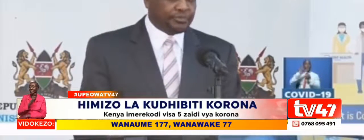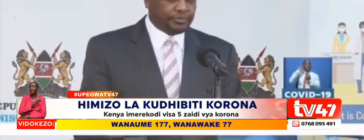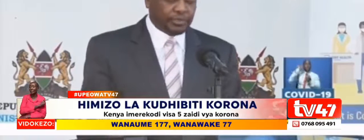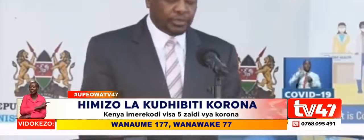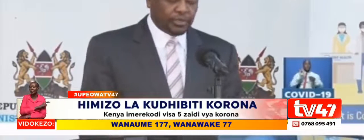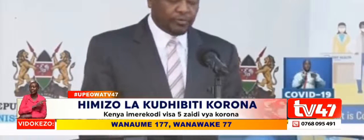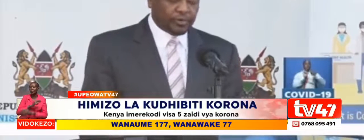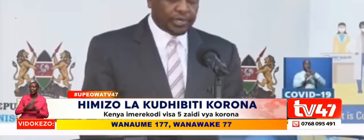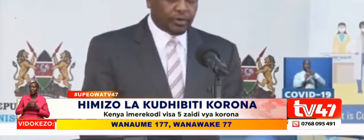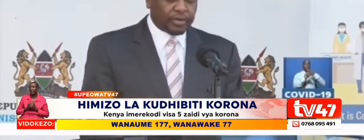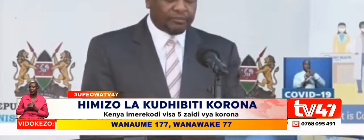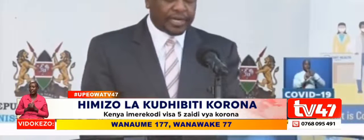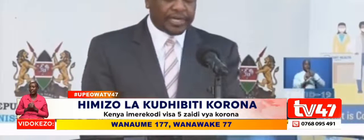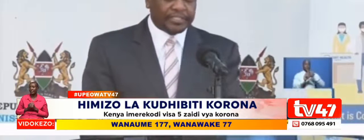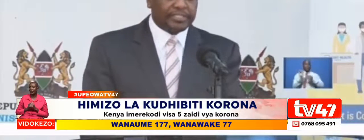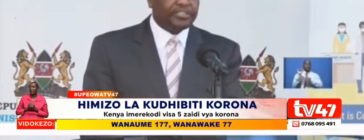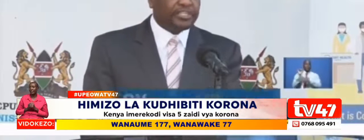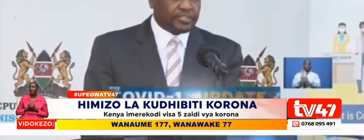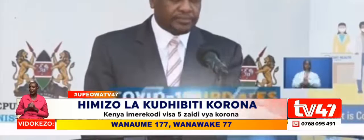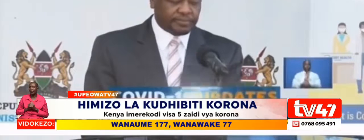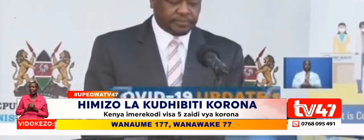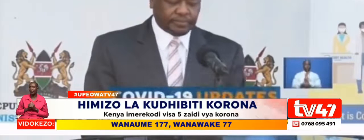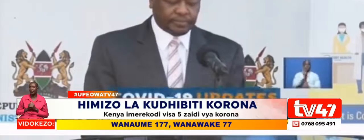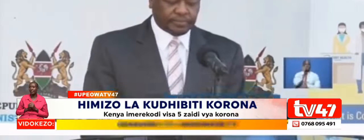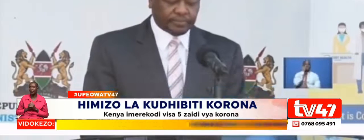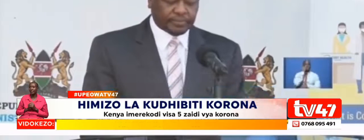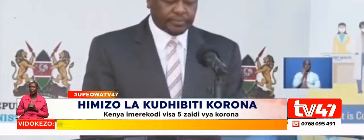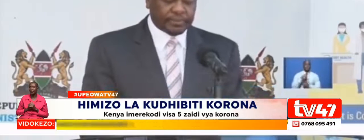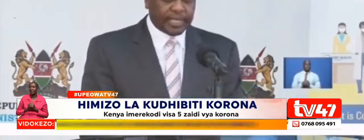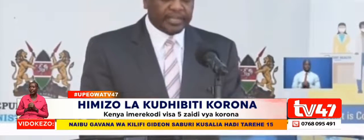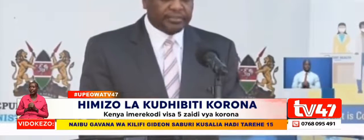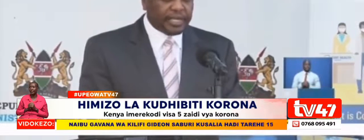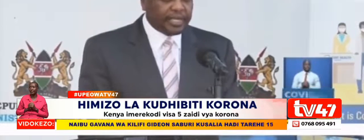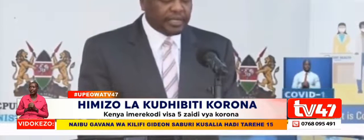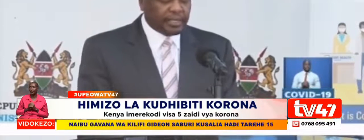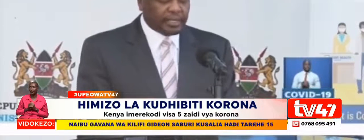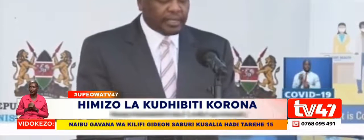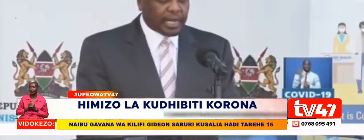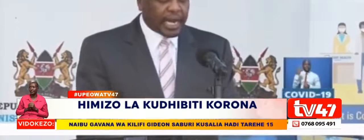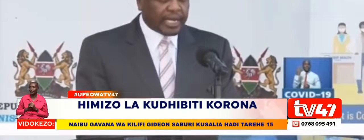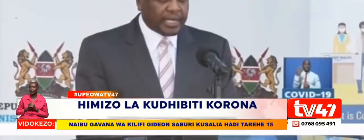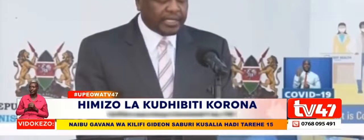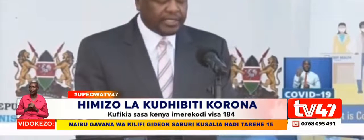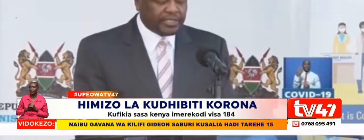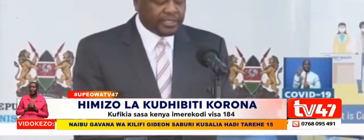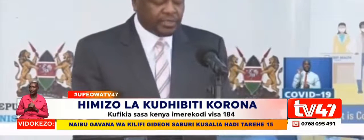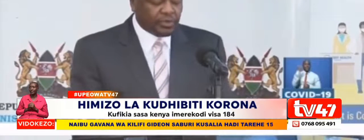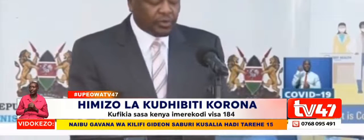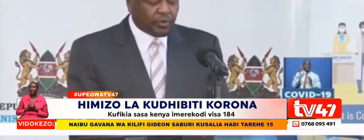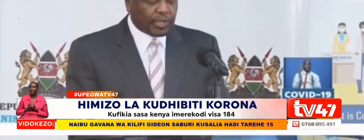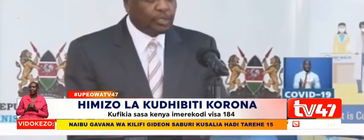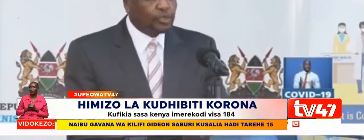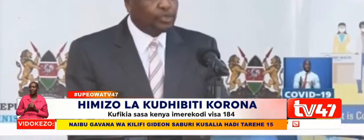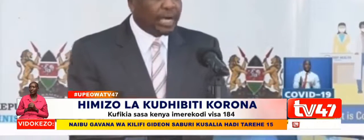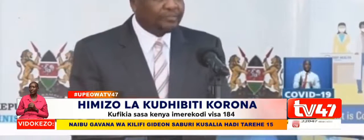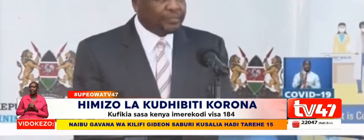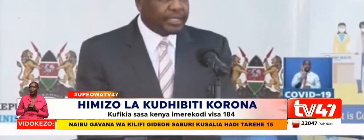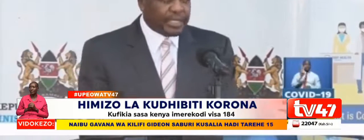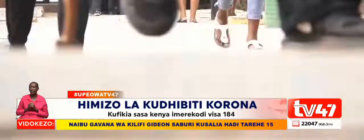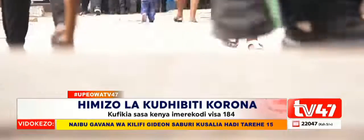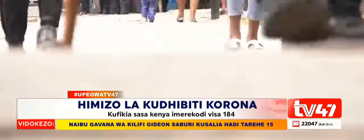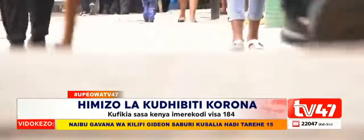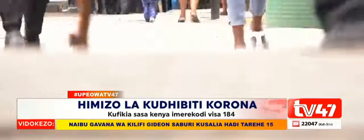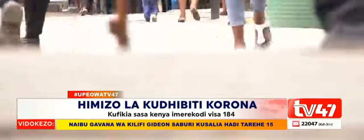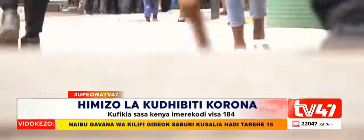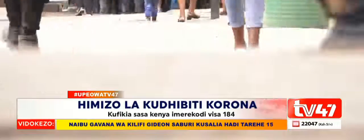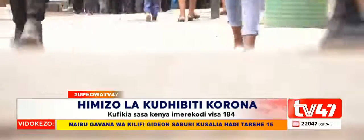positive for the coronavirus disease. 3 are Kenyans, while 2 are foreign